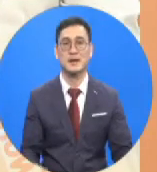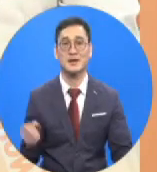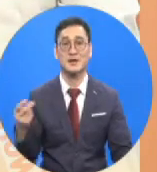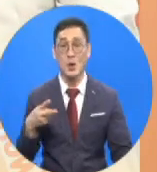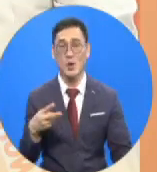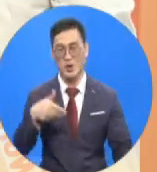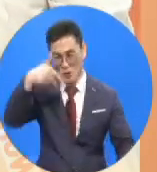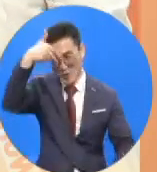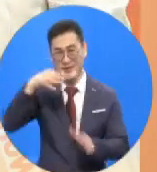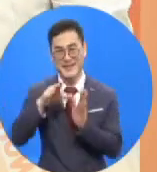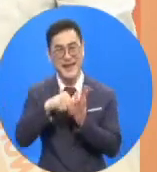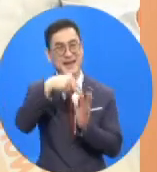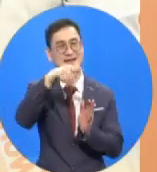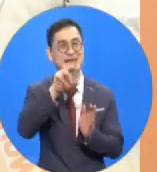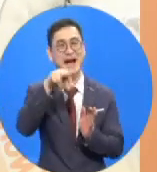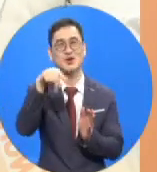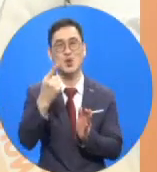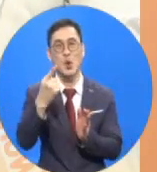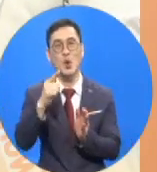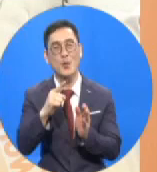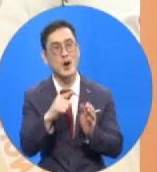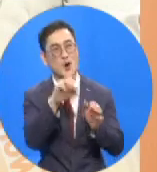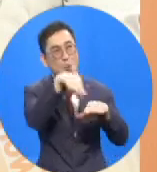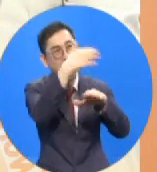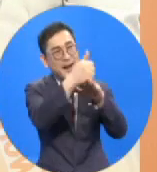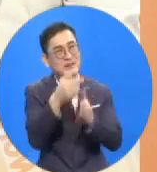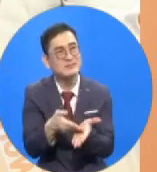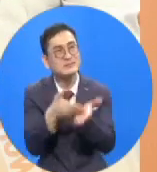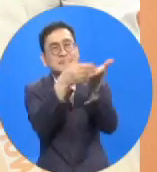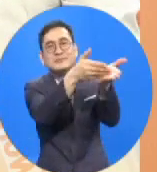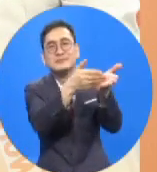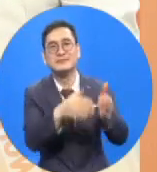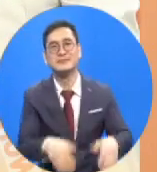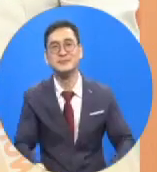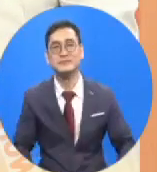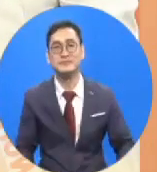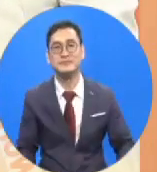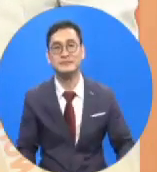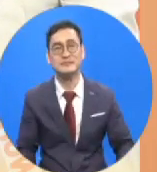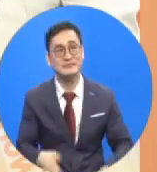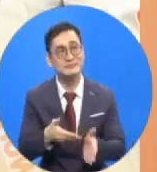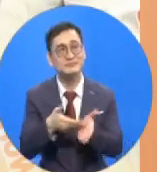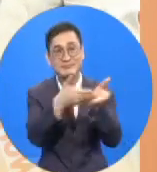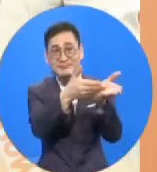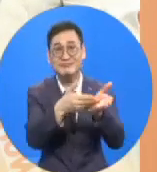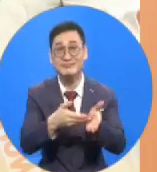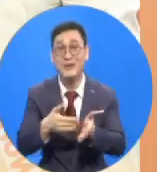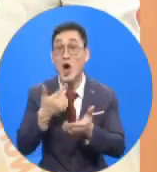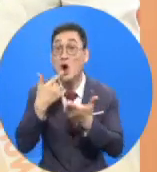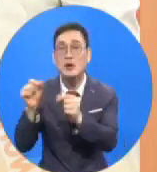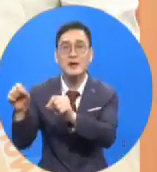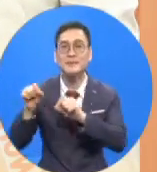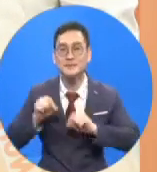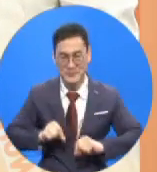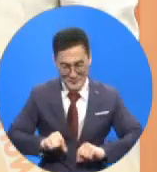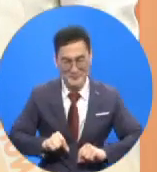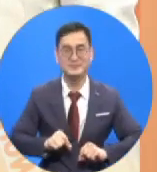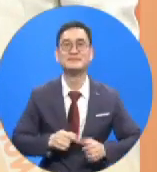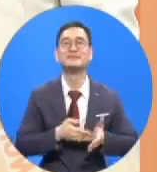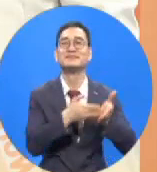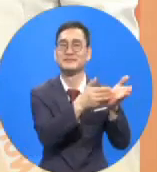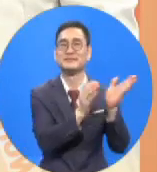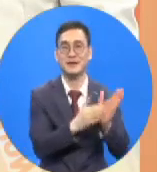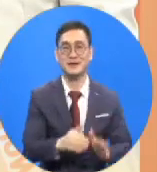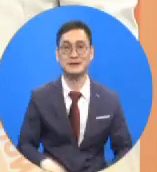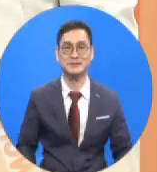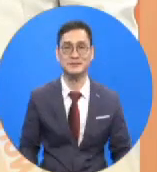조선시대 주로 상소문 있었고 그런데 상소가 무엇인지 본질이 좀 아는 사람 같아요 그리고 그 최치원 얘기도 나오고 그런데